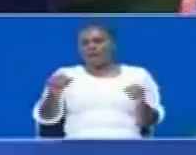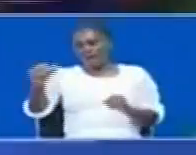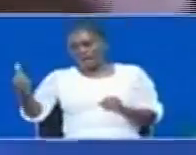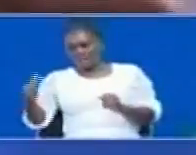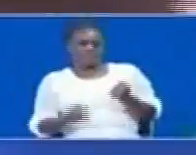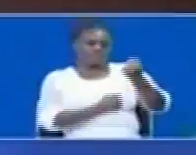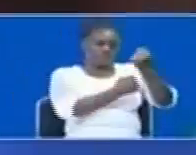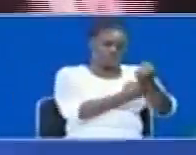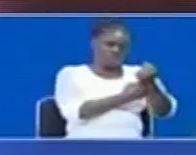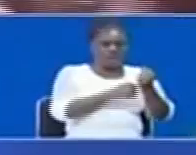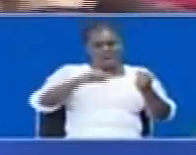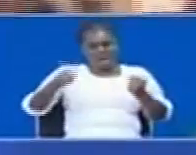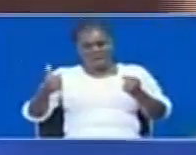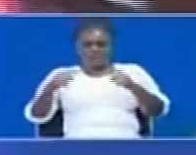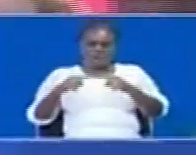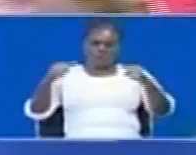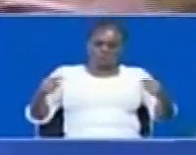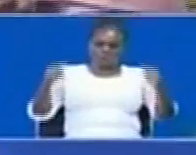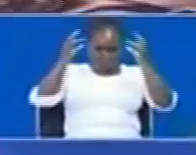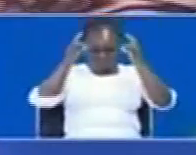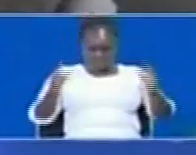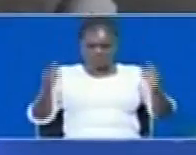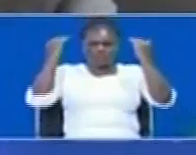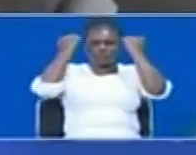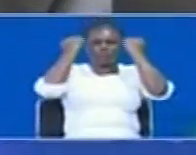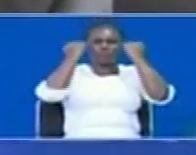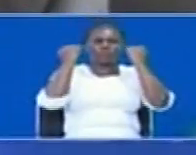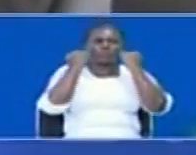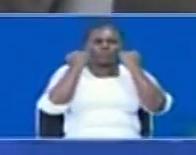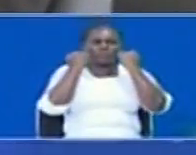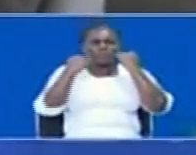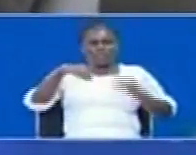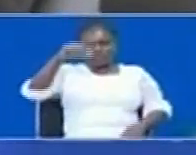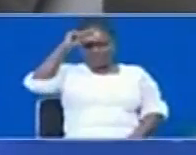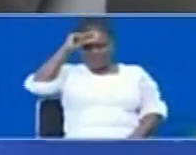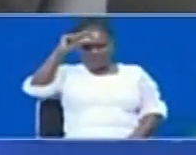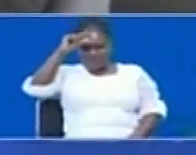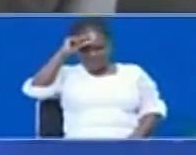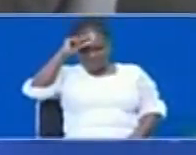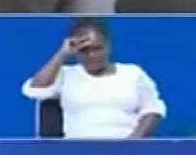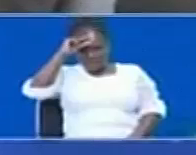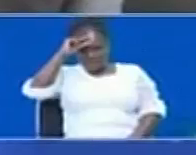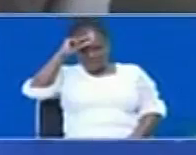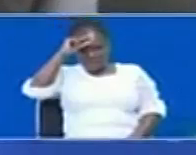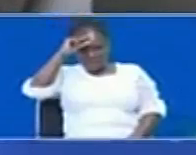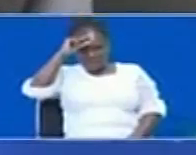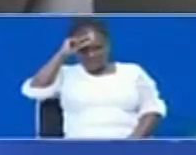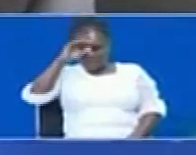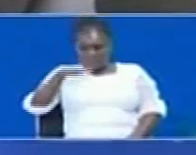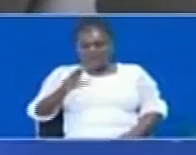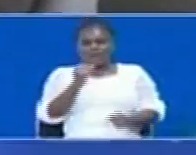mkono na wengine wanapinga uamuzi wa mahakama. The government through these incompetent